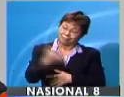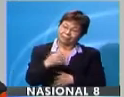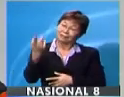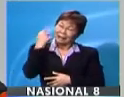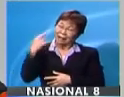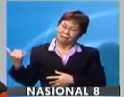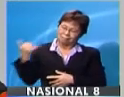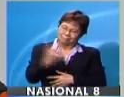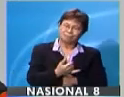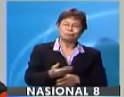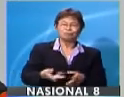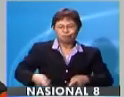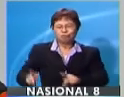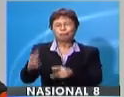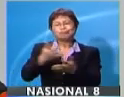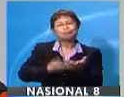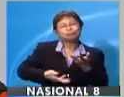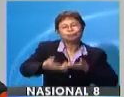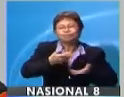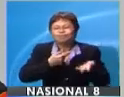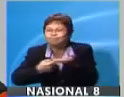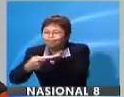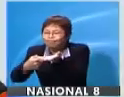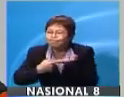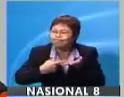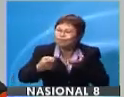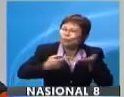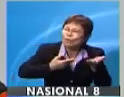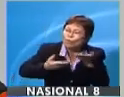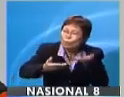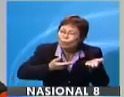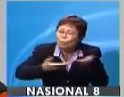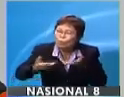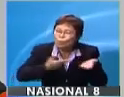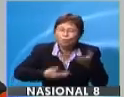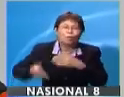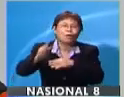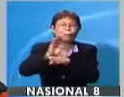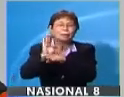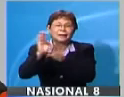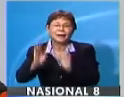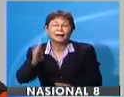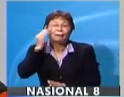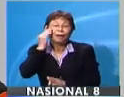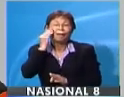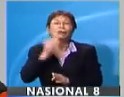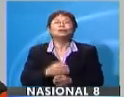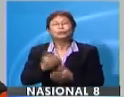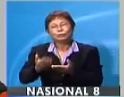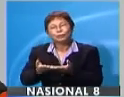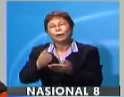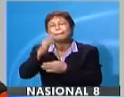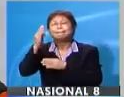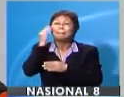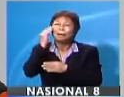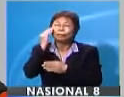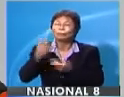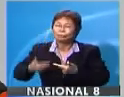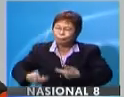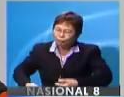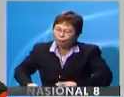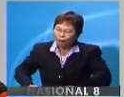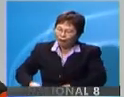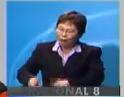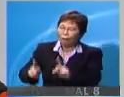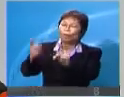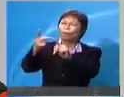beberapa pengusaha Bumi Putra yang jadi penghuni kepada New Central Shopping Mall ini dan